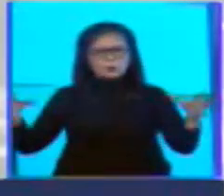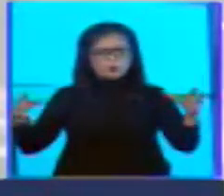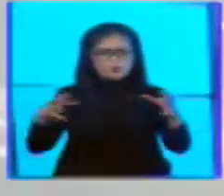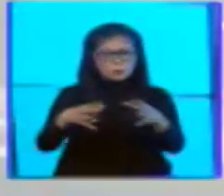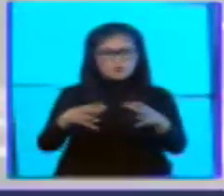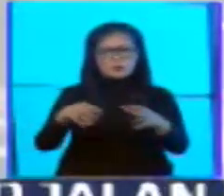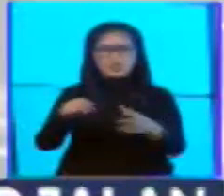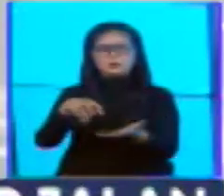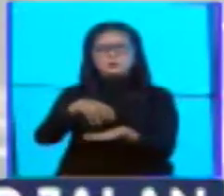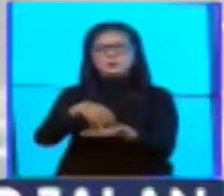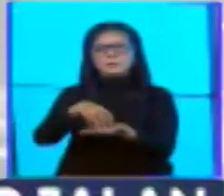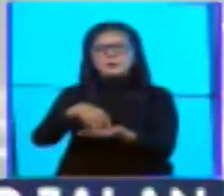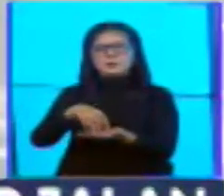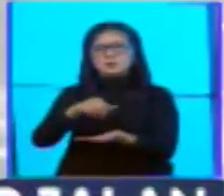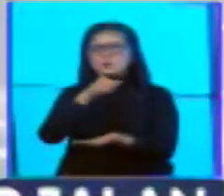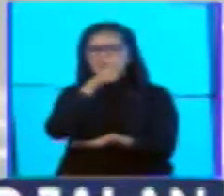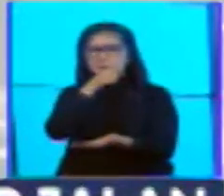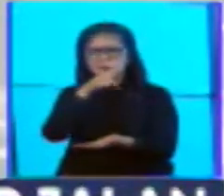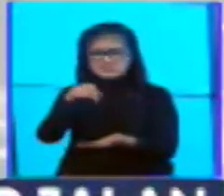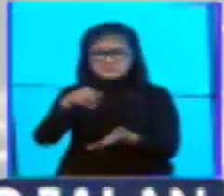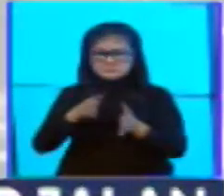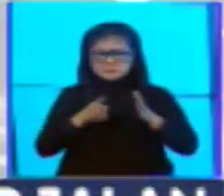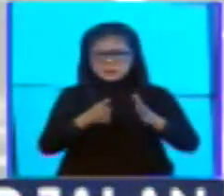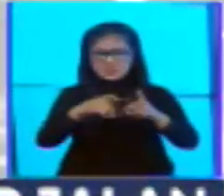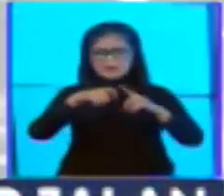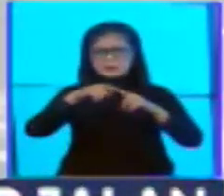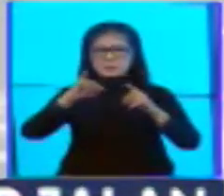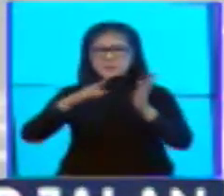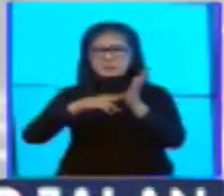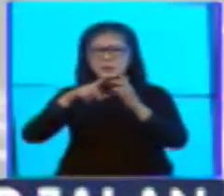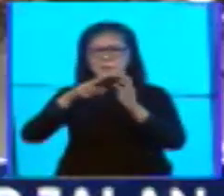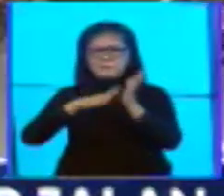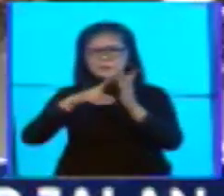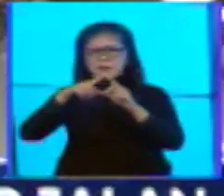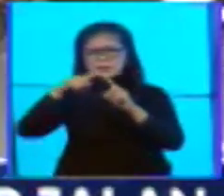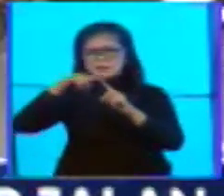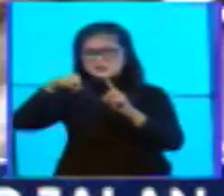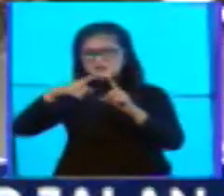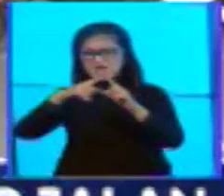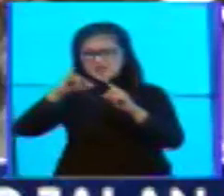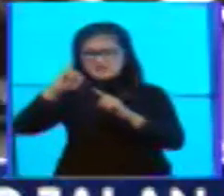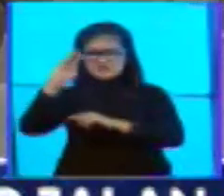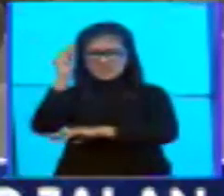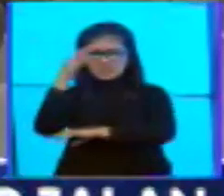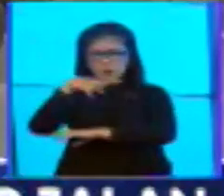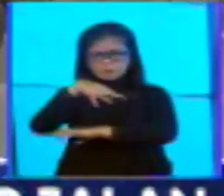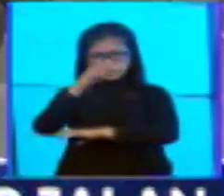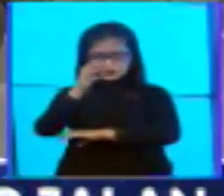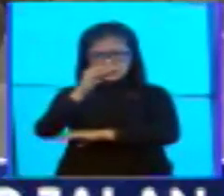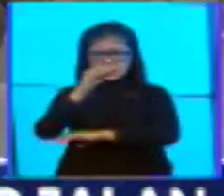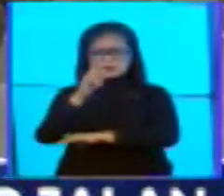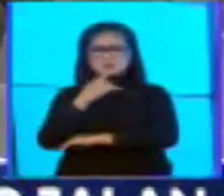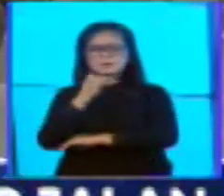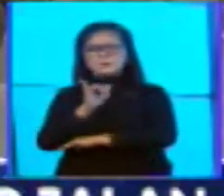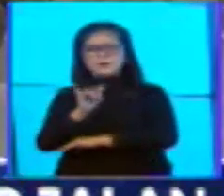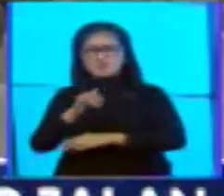di sebuah jalan trotoar di Kramat Jaya, Johar Baru, Jakarta Pusat. Sejumlah lapak nampak sudah